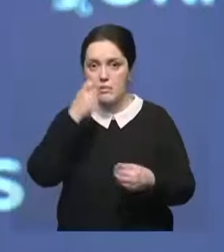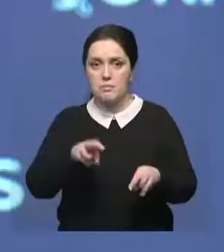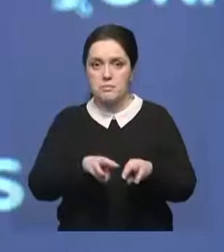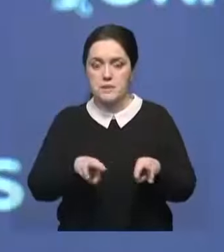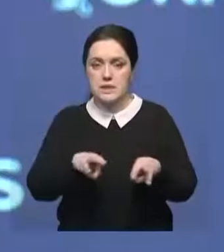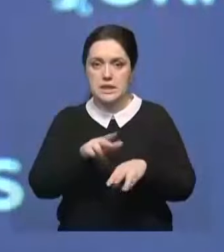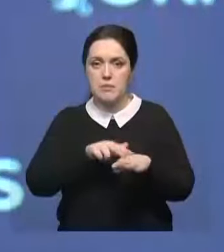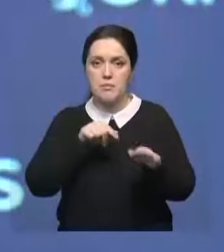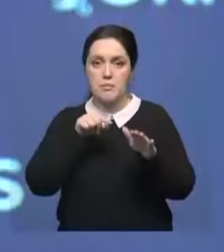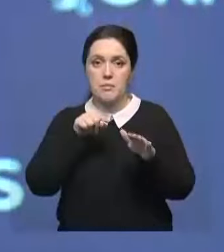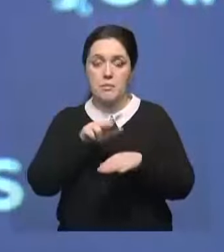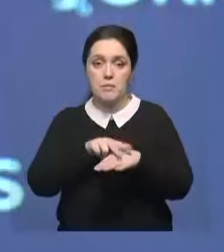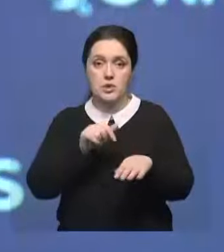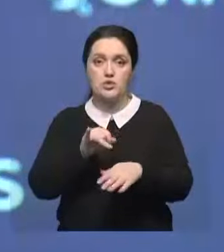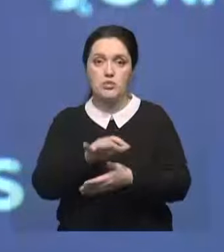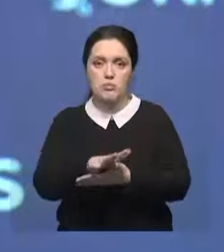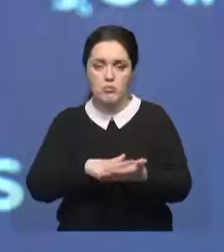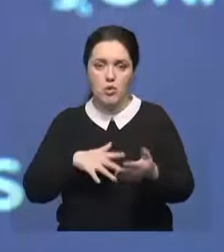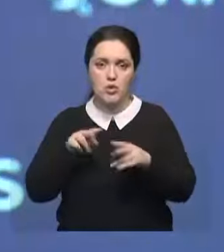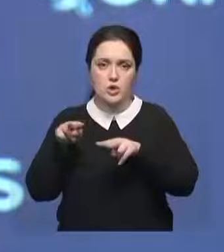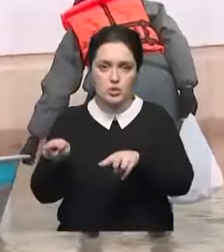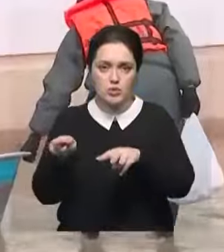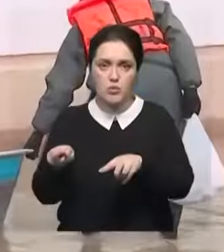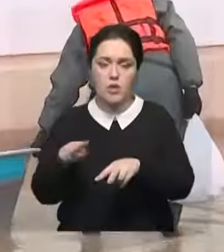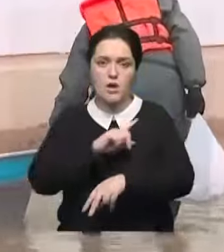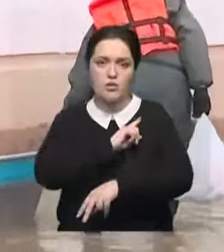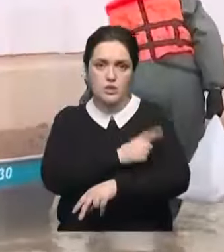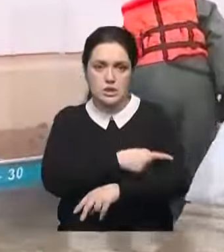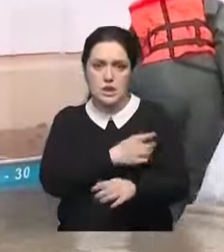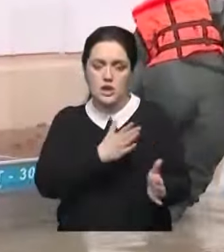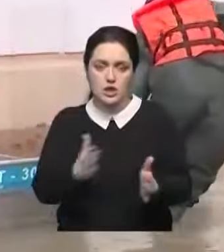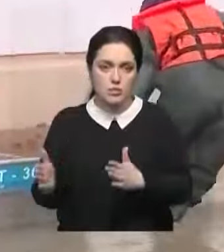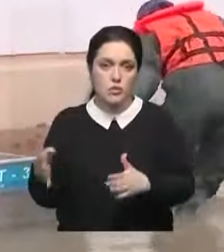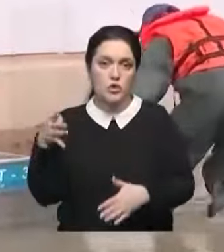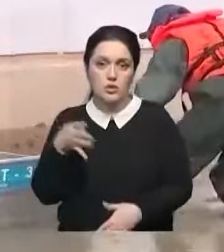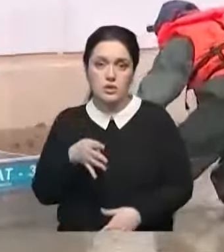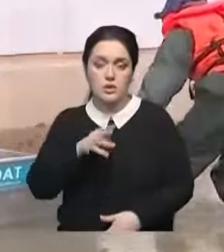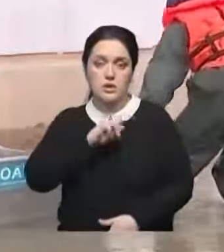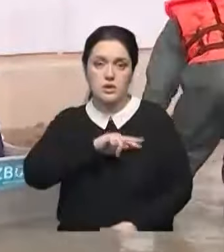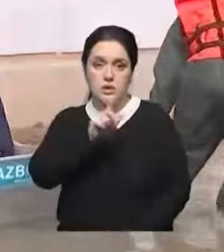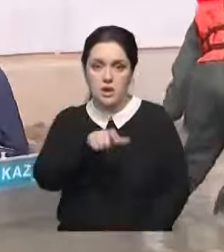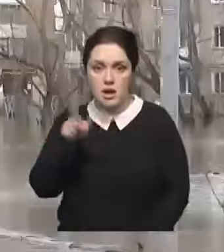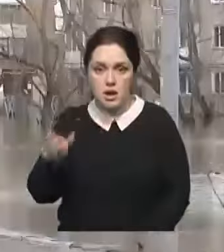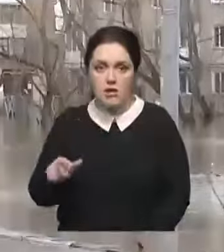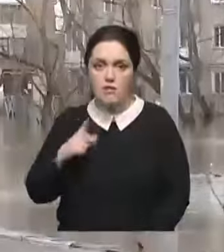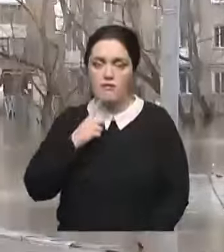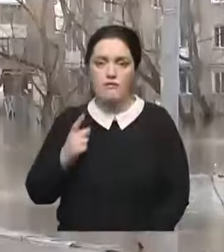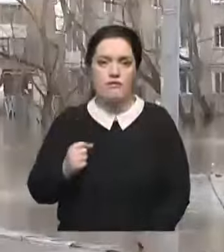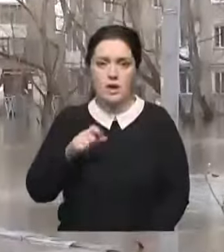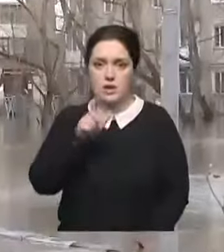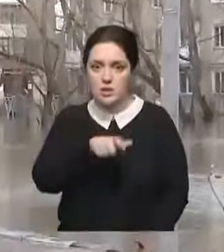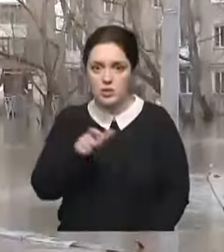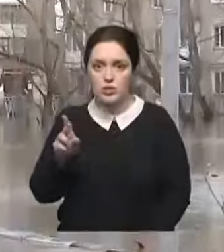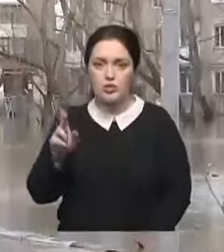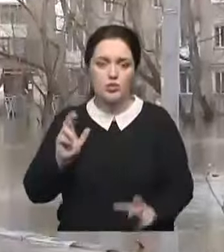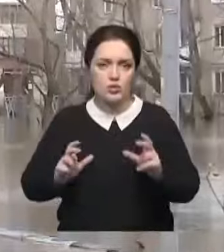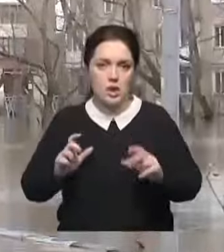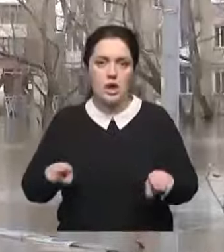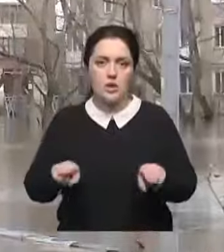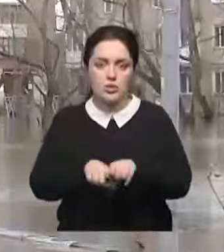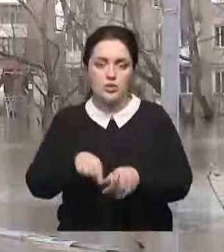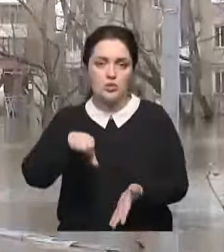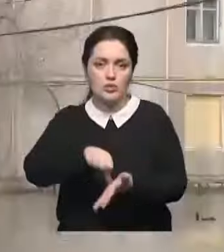Министерстве внутренних дел. Полиция продолжает нести службу в усиленном режиме. Это больше 4000 сотрудников и военнослужащих, а